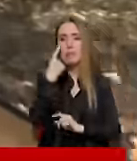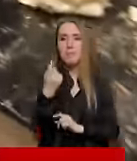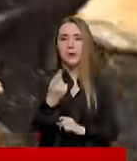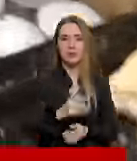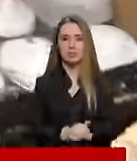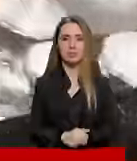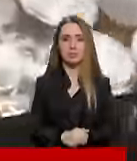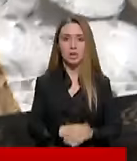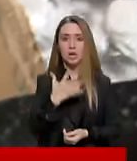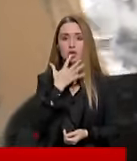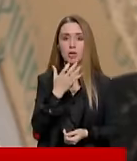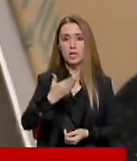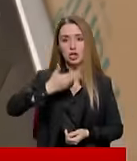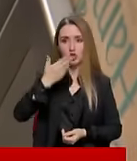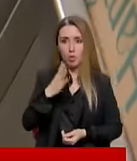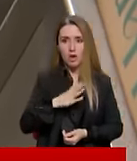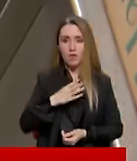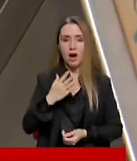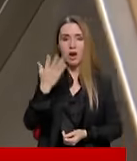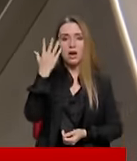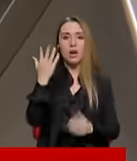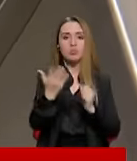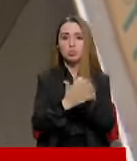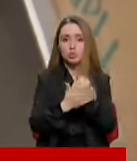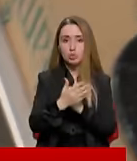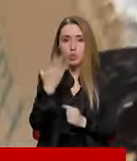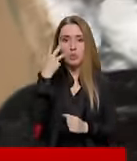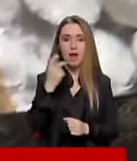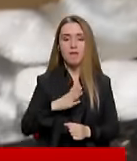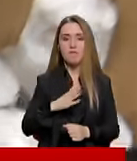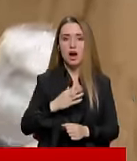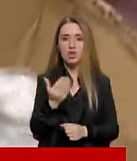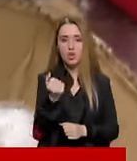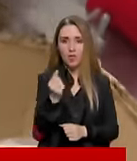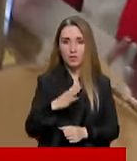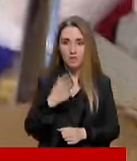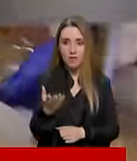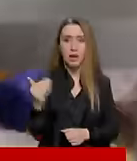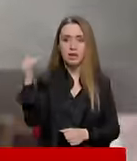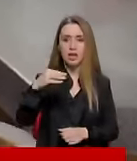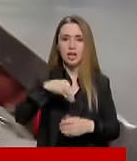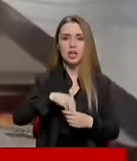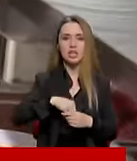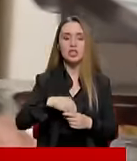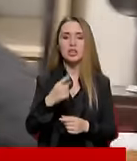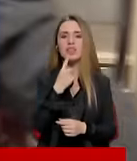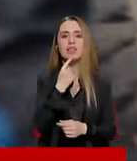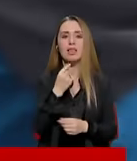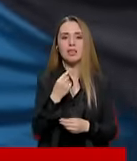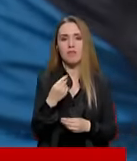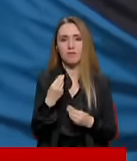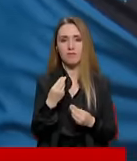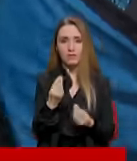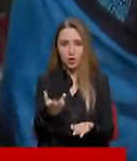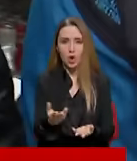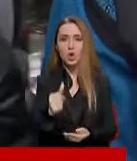gibi domates çorbası var bulgur pilavı var sulu köfte var yine gelenlere T kadayıf ikram ediliyor